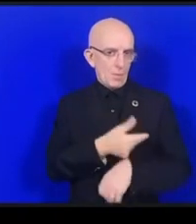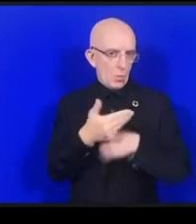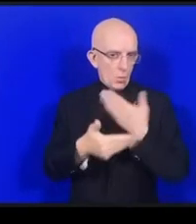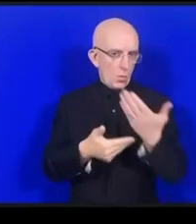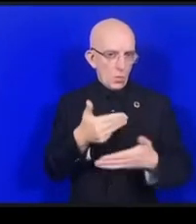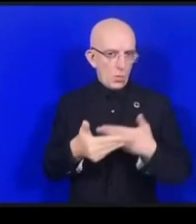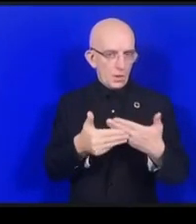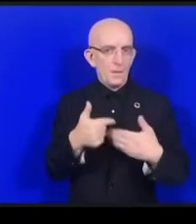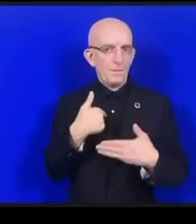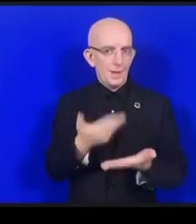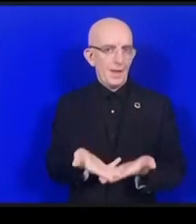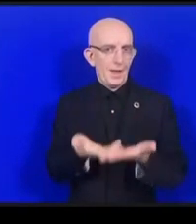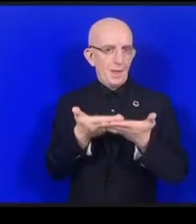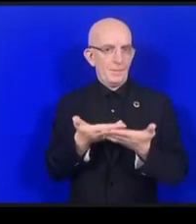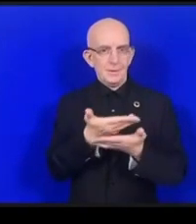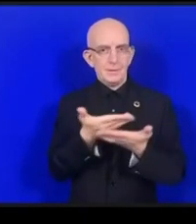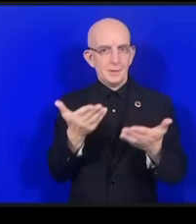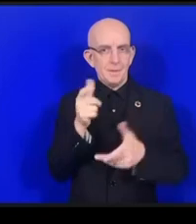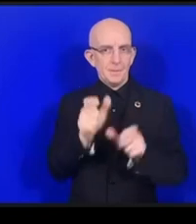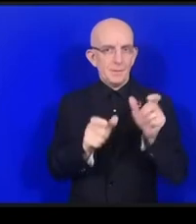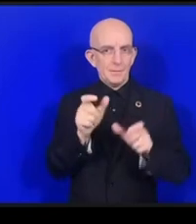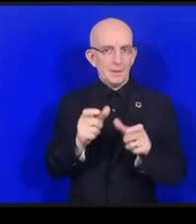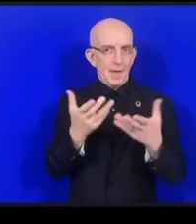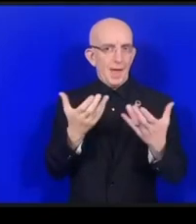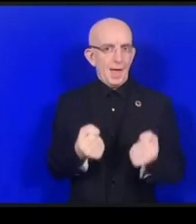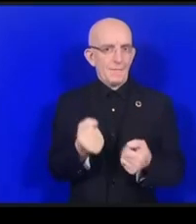и я хотел бы